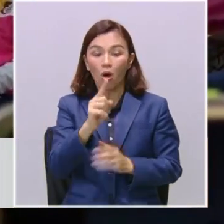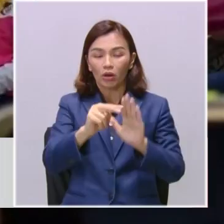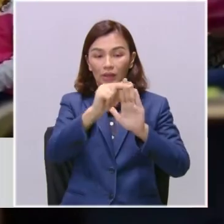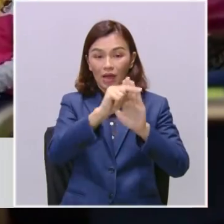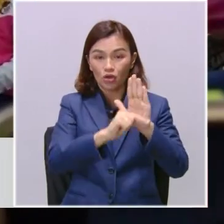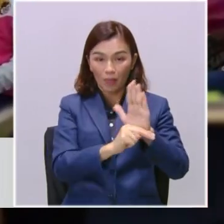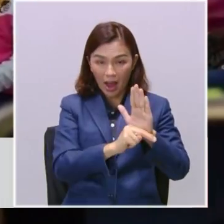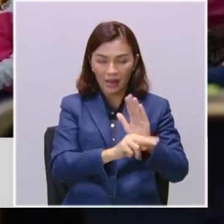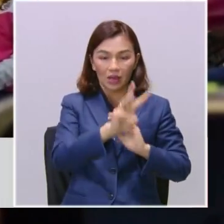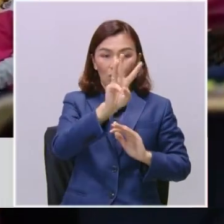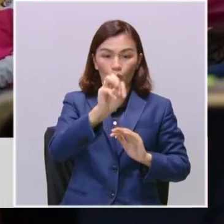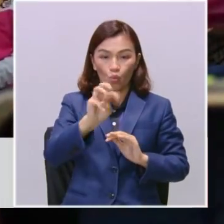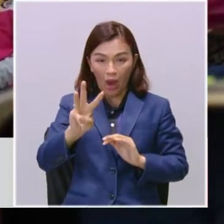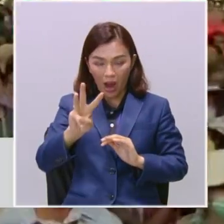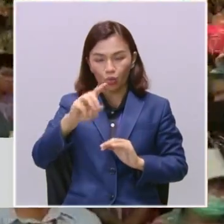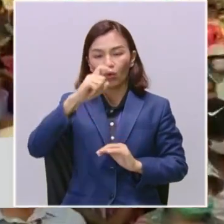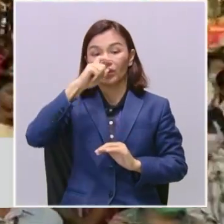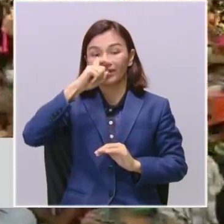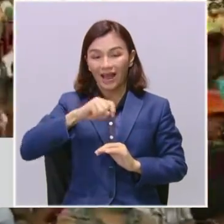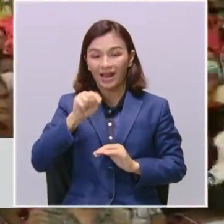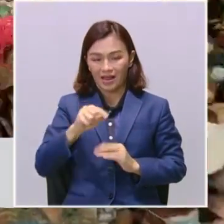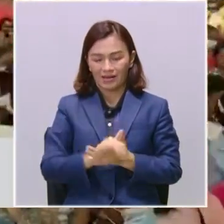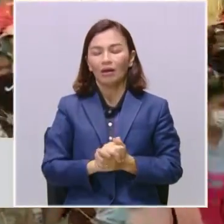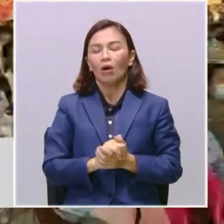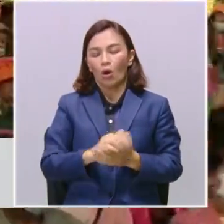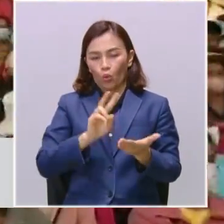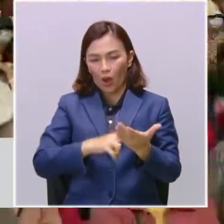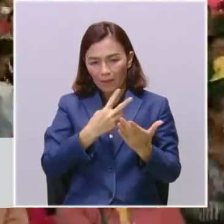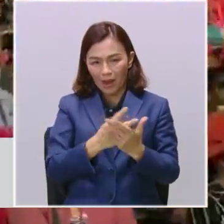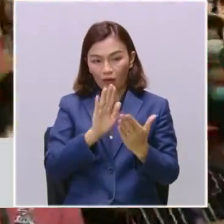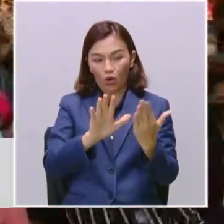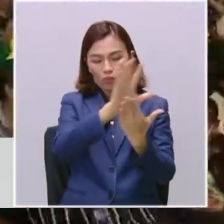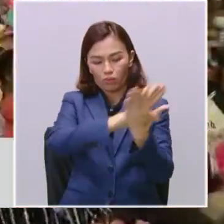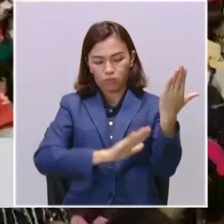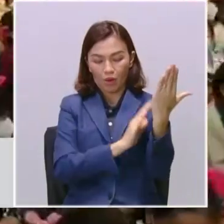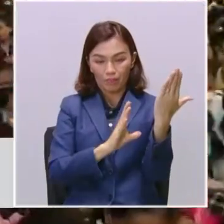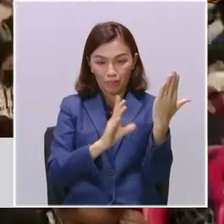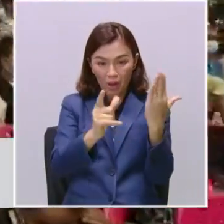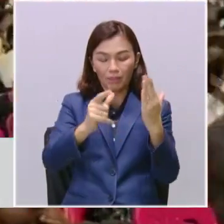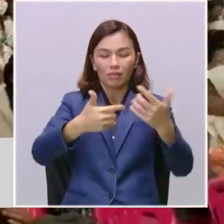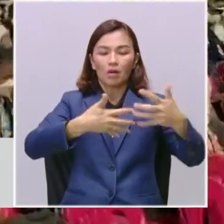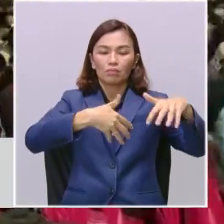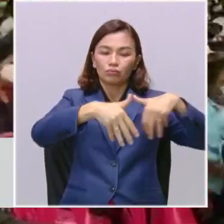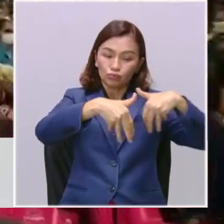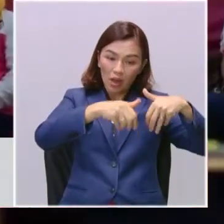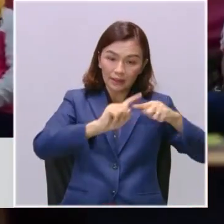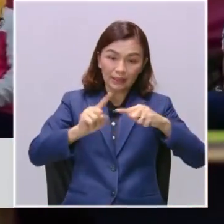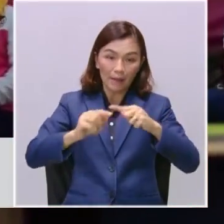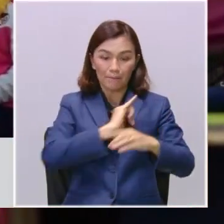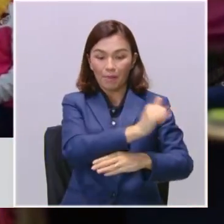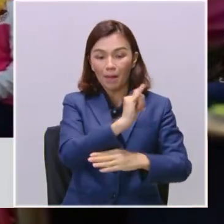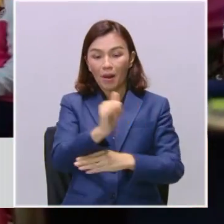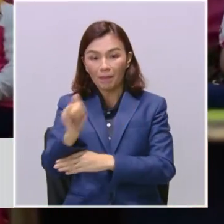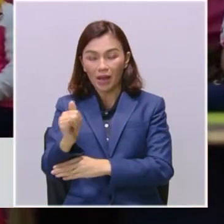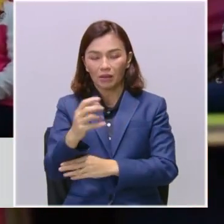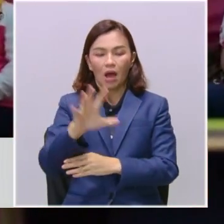เป็นนโยบายที่ยั่งยืนและเป็นนโยบายที่พรรคชาติไทยพัฒนาลงพื้นที่ไปรับฟังปัญหานำมาทำเป็นนโยบายที่สามารถทำ